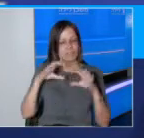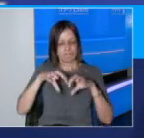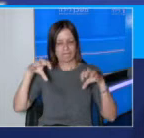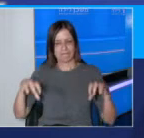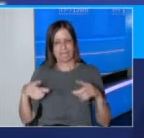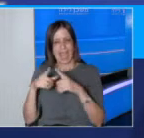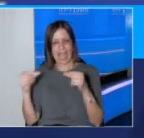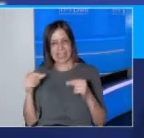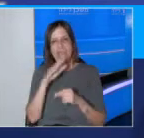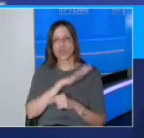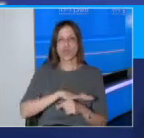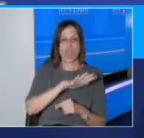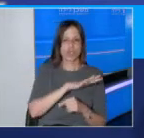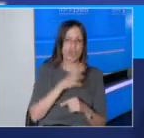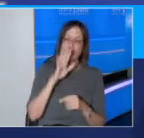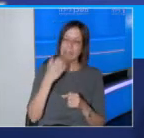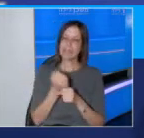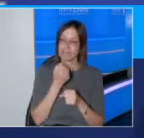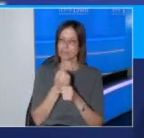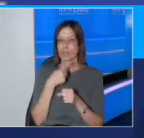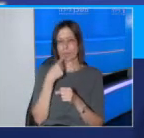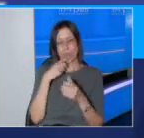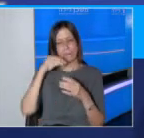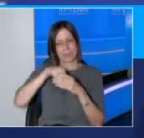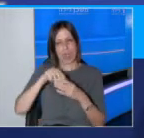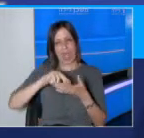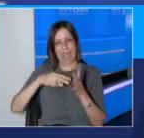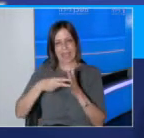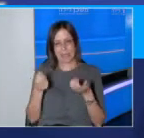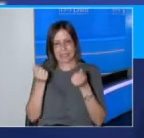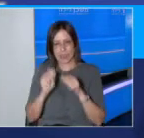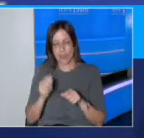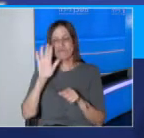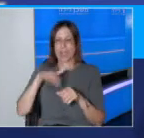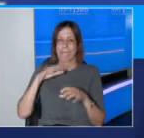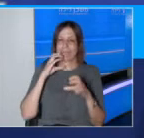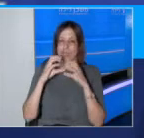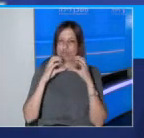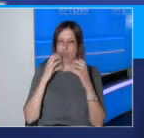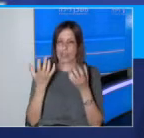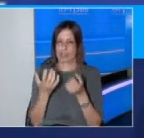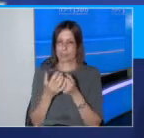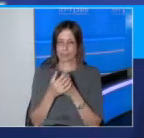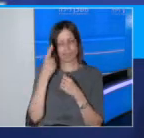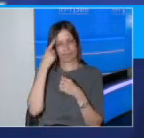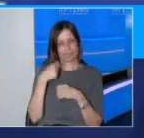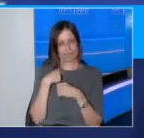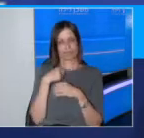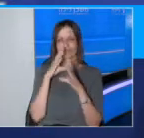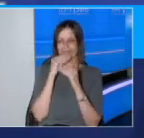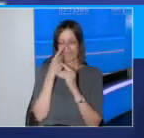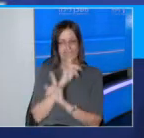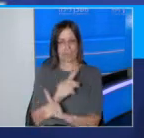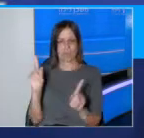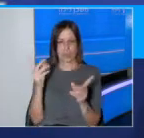עזה לאיוש, וגם הטקטיקות שנאמרו בחדרים סגורים, אבל גם בתקשורת. לדעתי מדובר